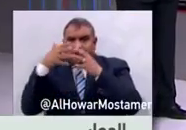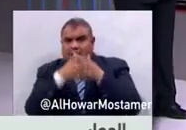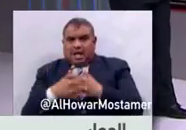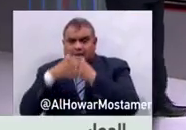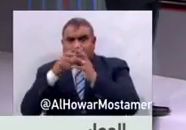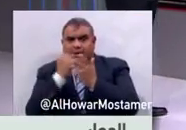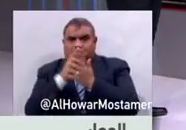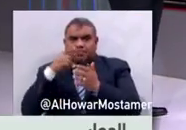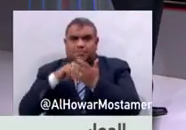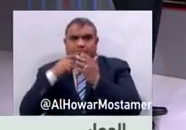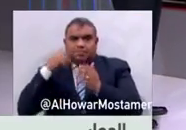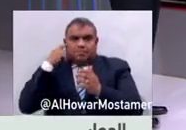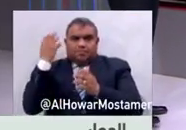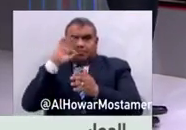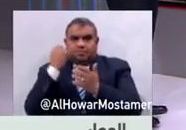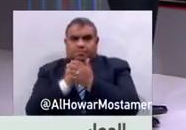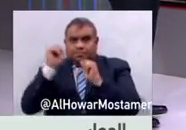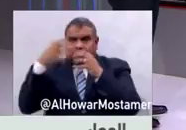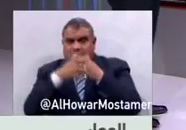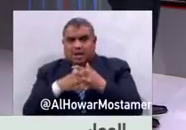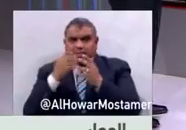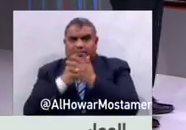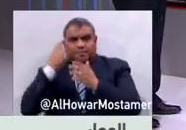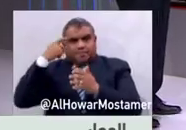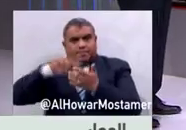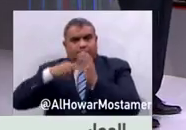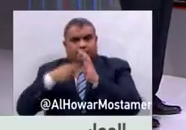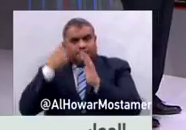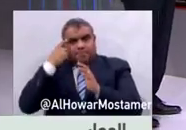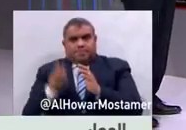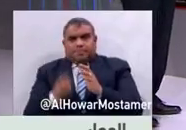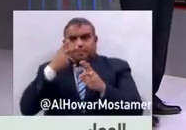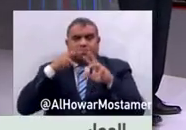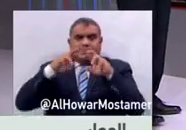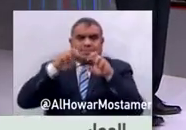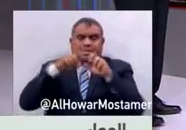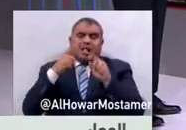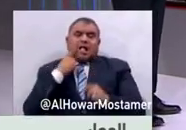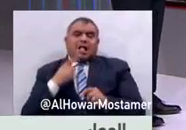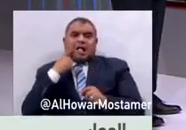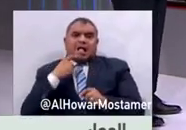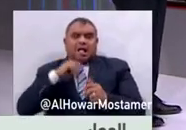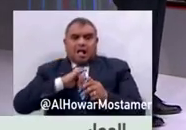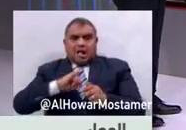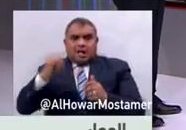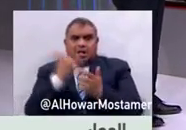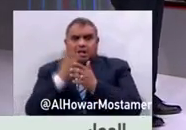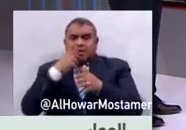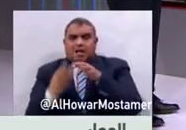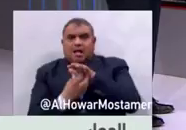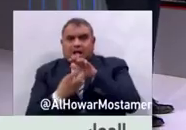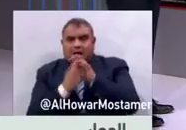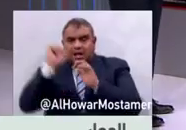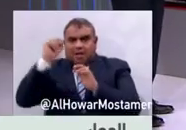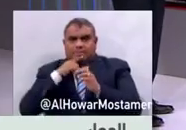واحدة من أكبر الجامعات في الولايات المتحدة الأمريكية عملت دراسة عن السخرية. بتقول دراسة جامعة كولومبيا